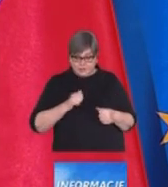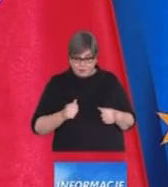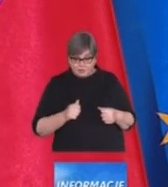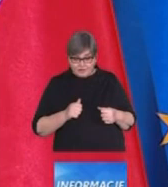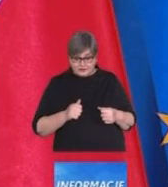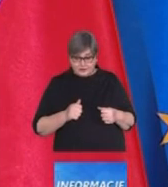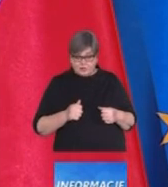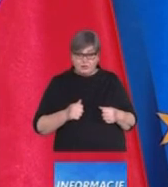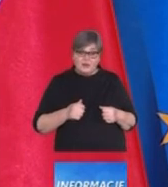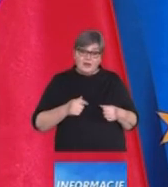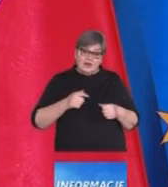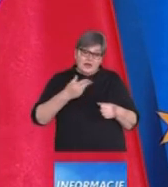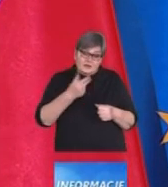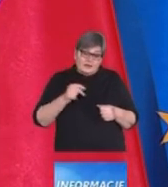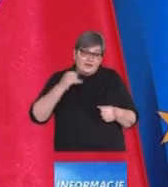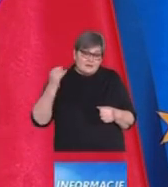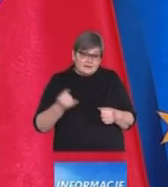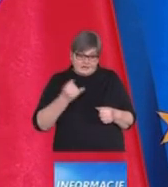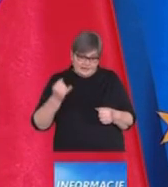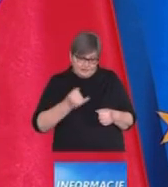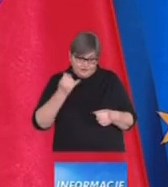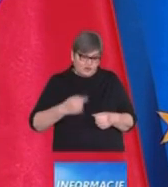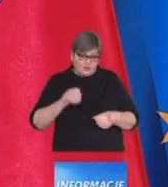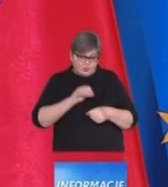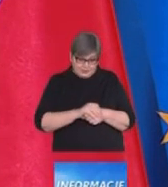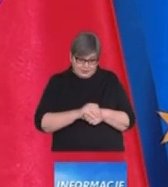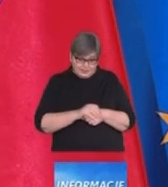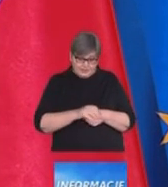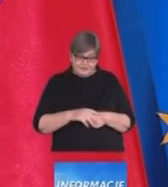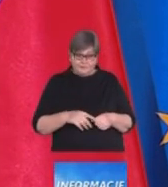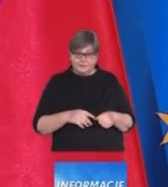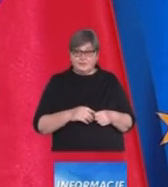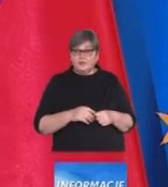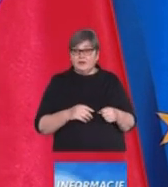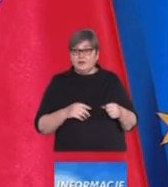od doskonałości, jeśli chodzi o relacje pomiędzy krajami unijnymi a